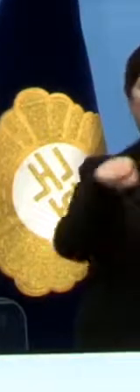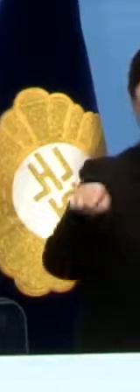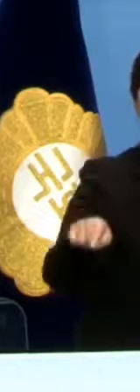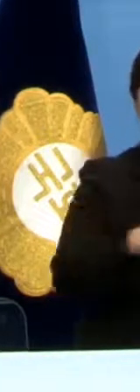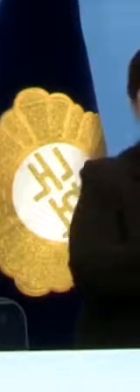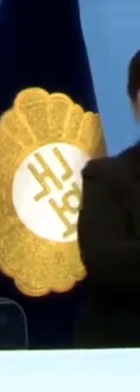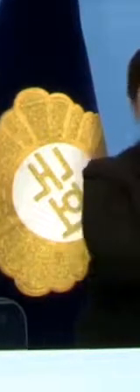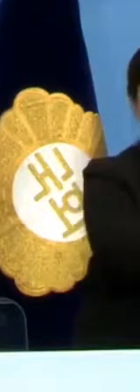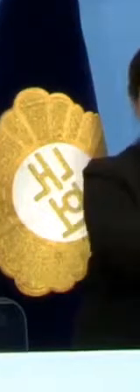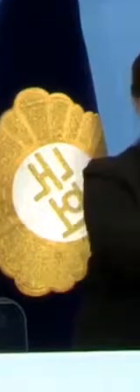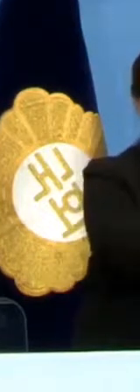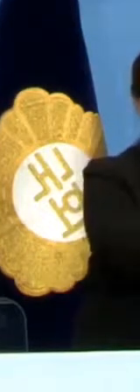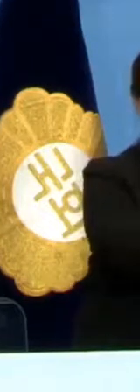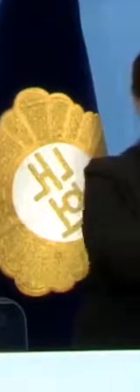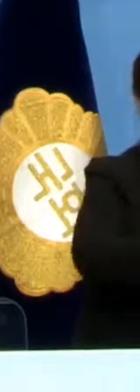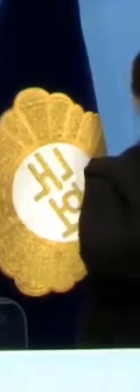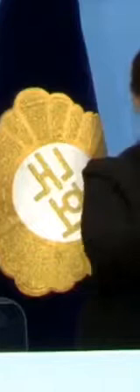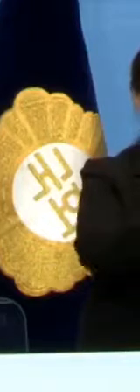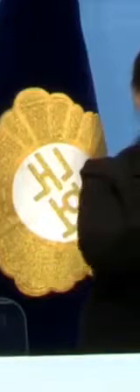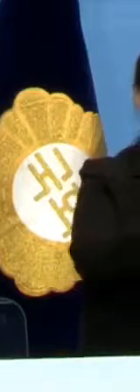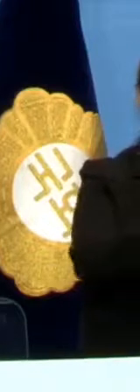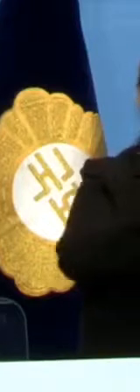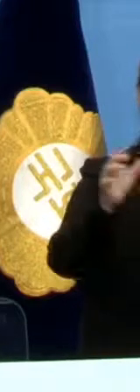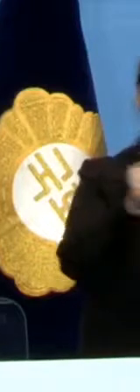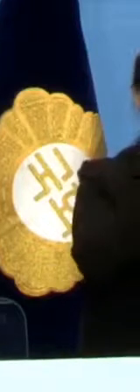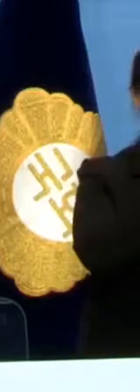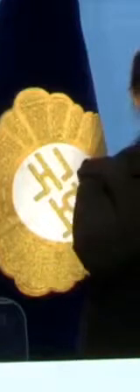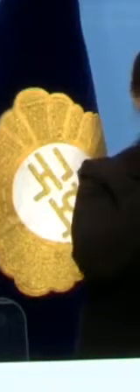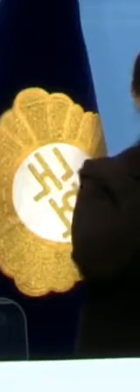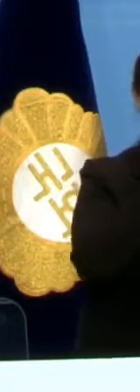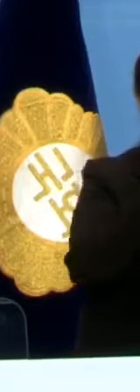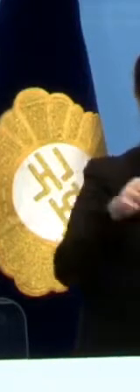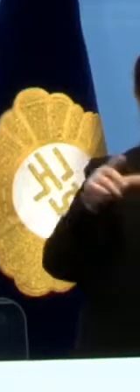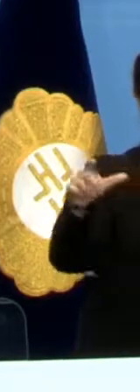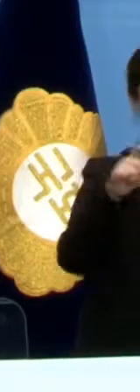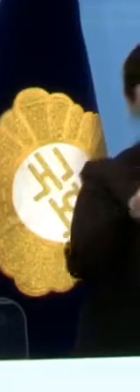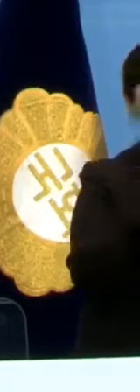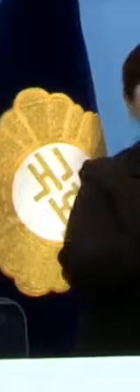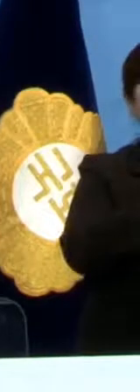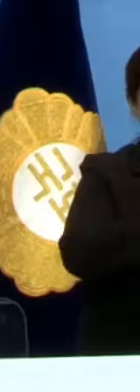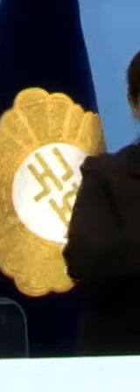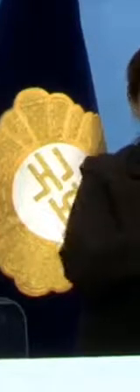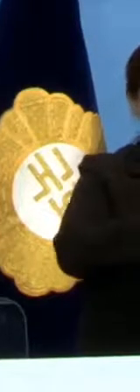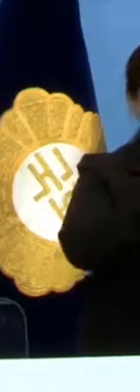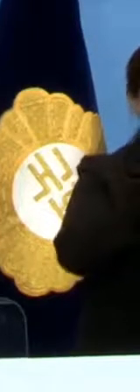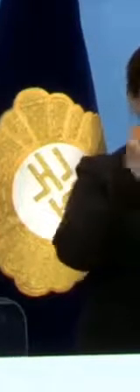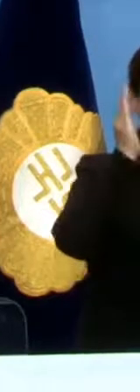출신에 따라 가지고 더 좀 관심을 가질 수 있는 또 지역 민원도